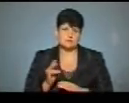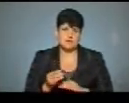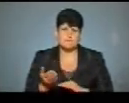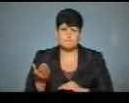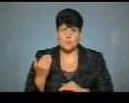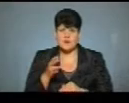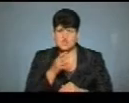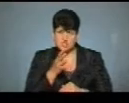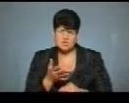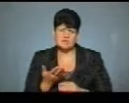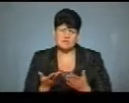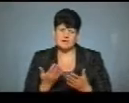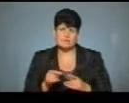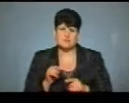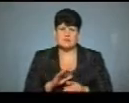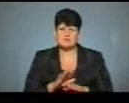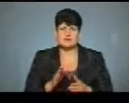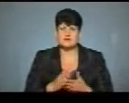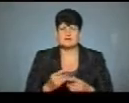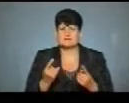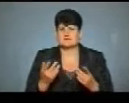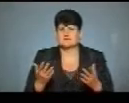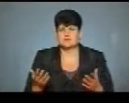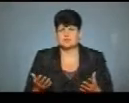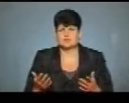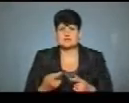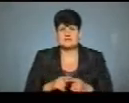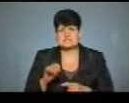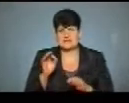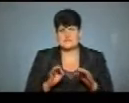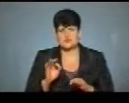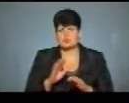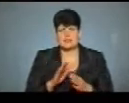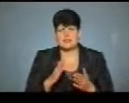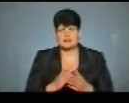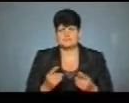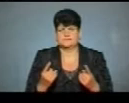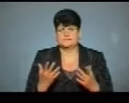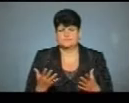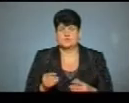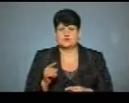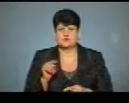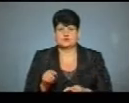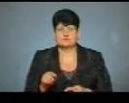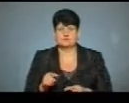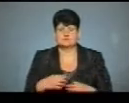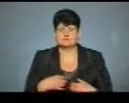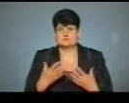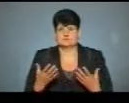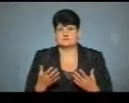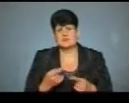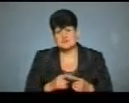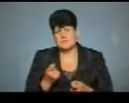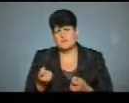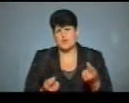попередній час, але вона не є такою високою, оцей відсоток не є таким високим, що він такий критичний. Це